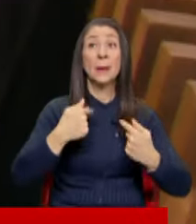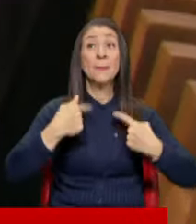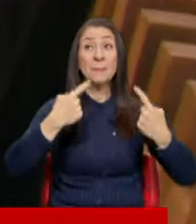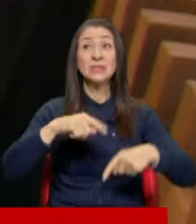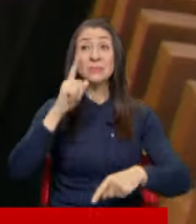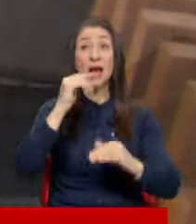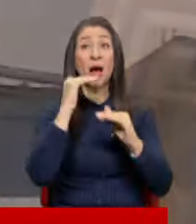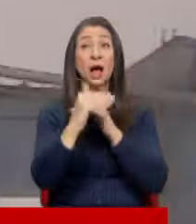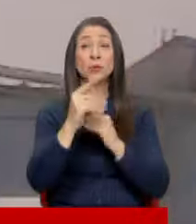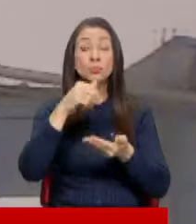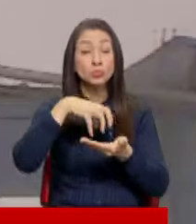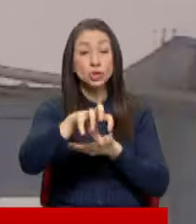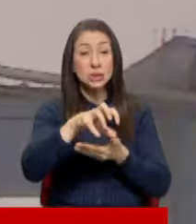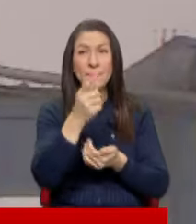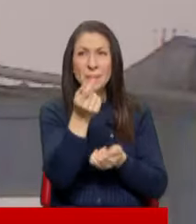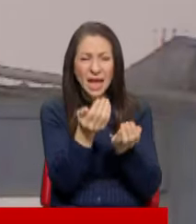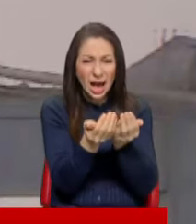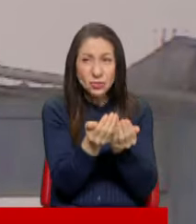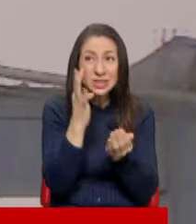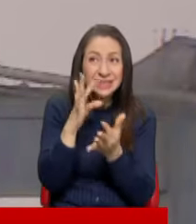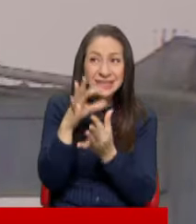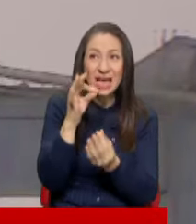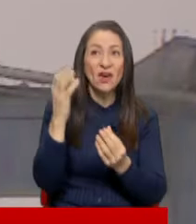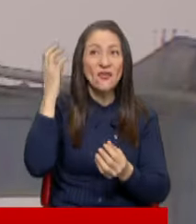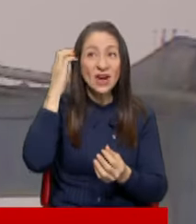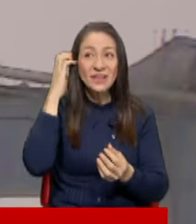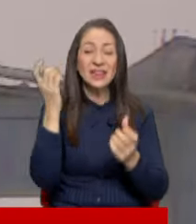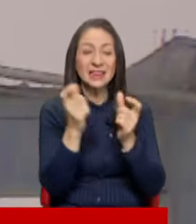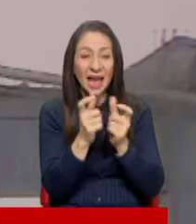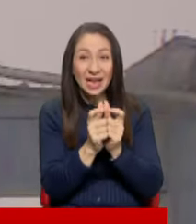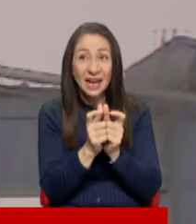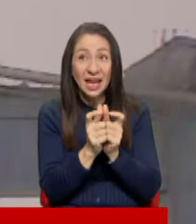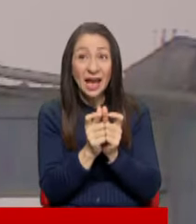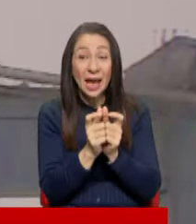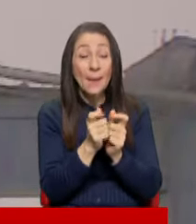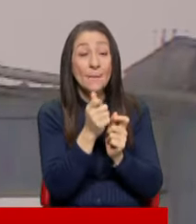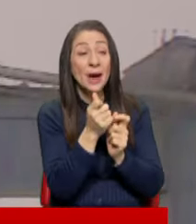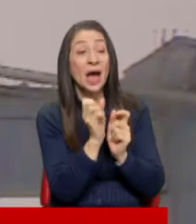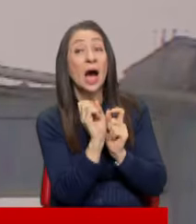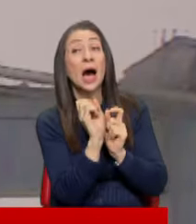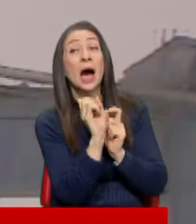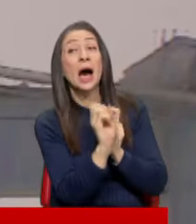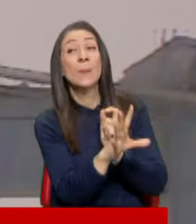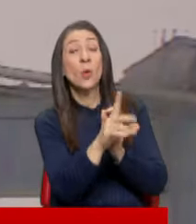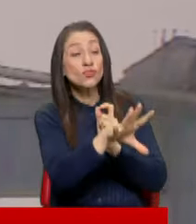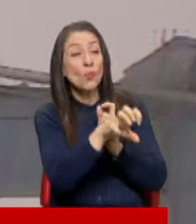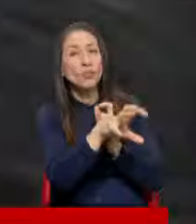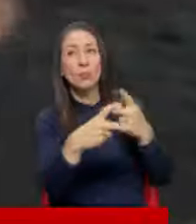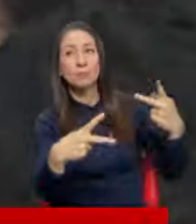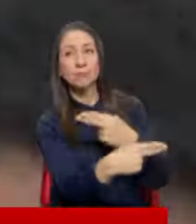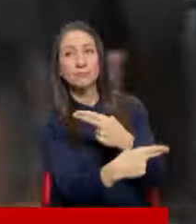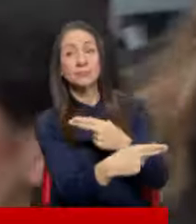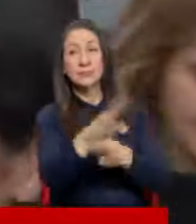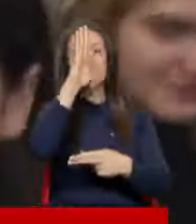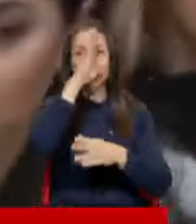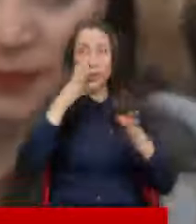bir tek halkın bütçesinden bir avuç insana vakıflara derneklere para aktaran o hortumu kestik